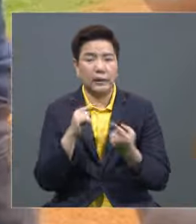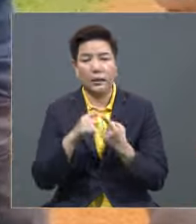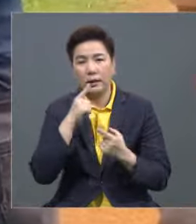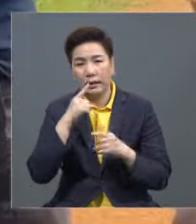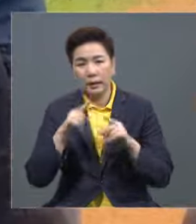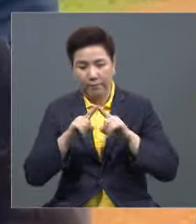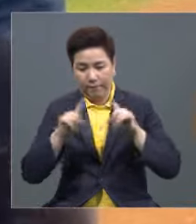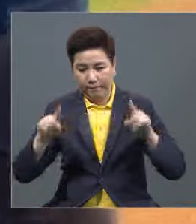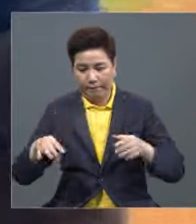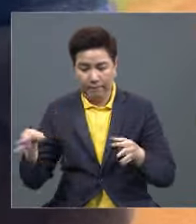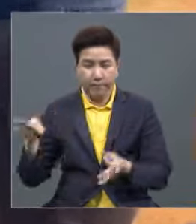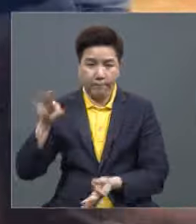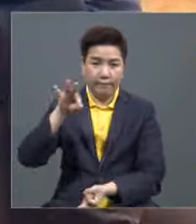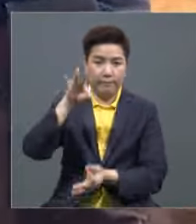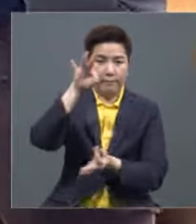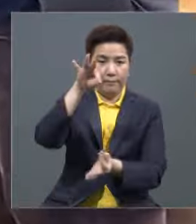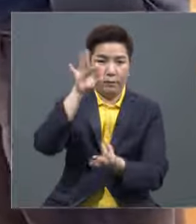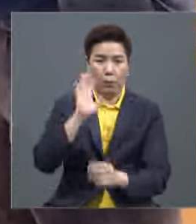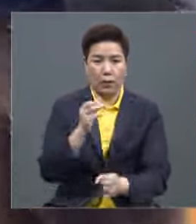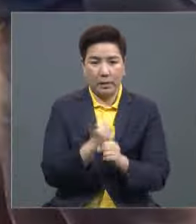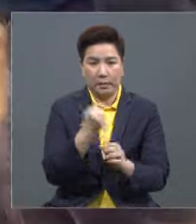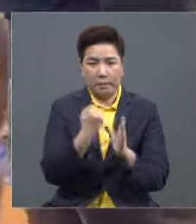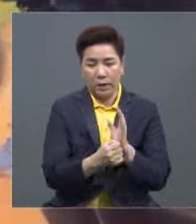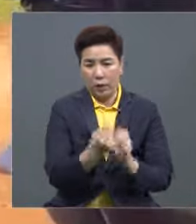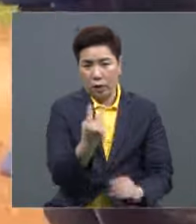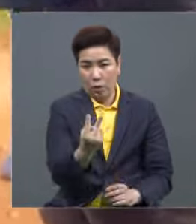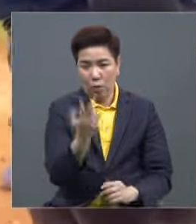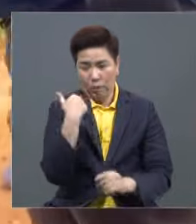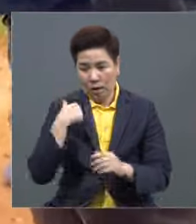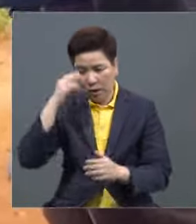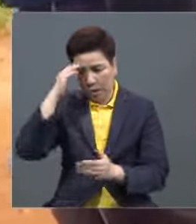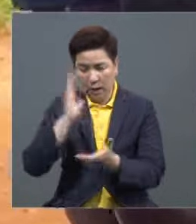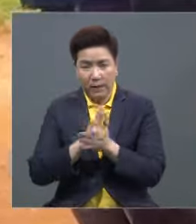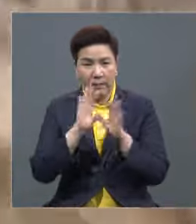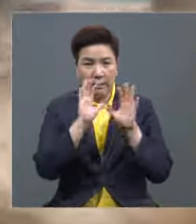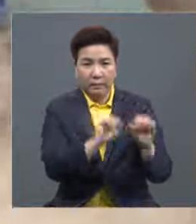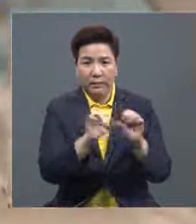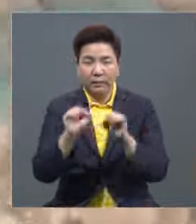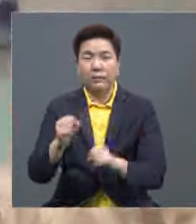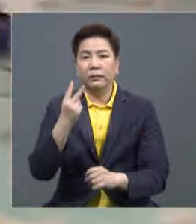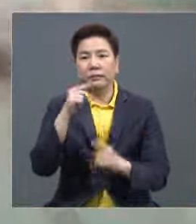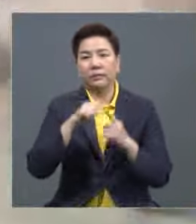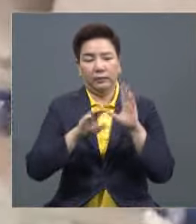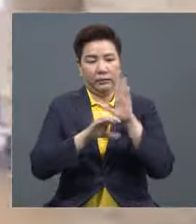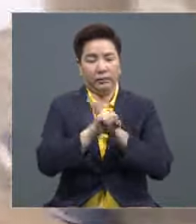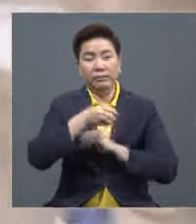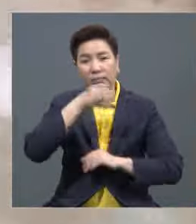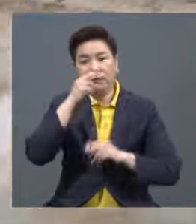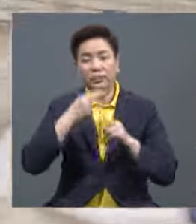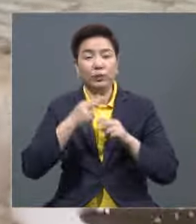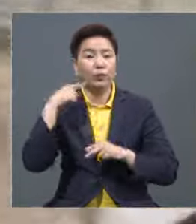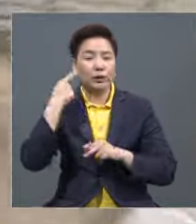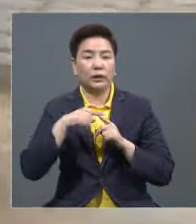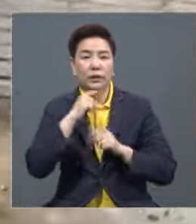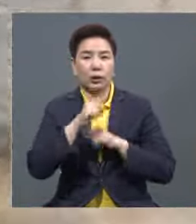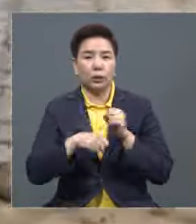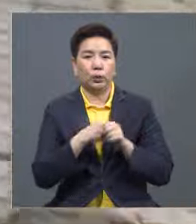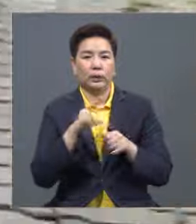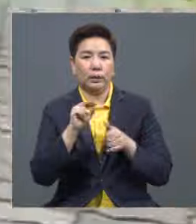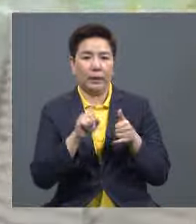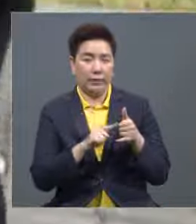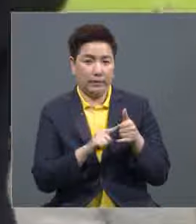หมายเข้าจับกุม 2ผู้ต้องหาครับตามหมายจับคดีนี้ 2คนแต่ที่จังหวัดสระแก้วคือนางสาวอังคนาอายุ 31